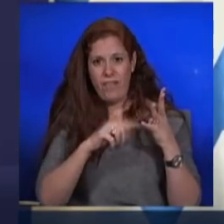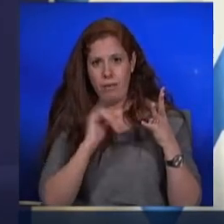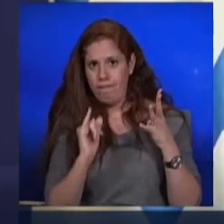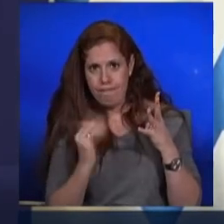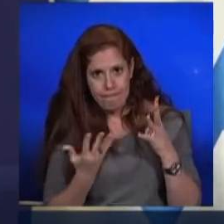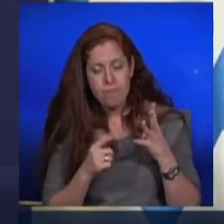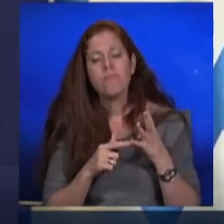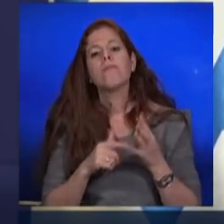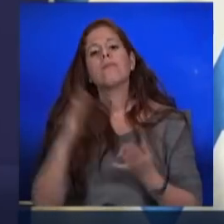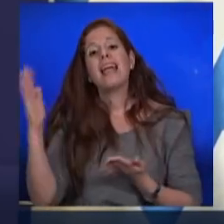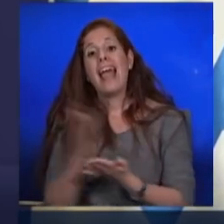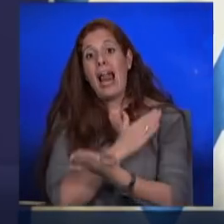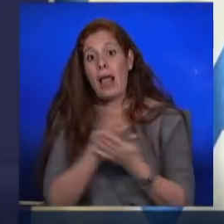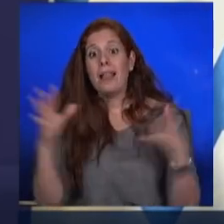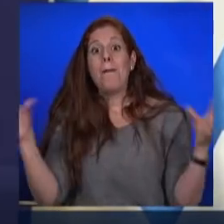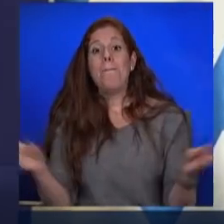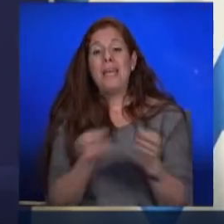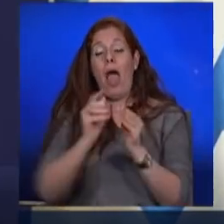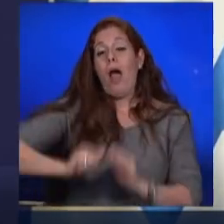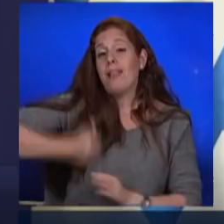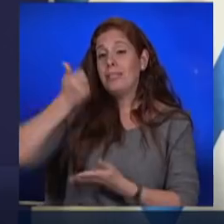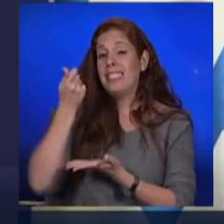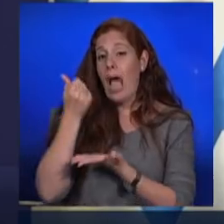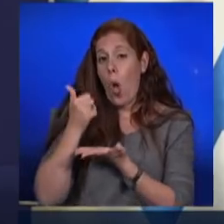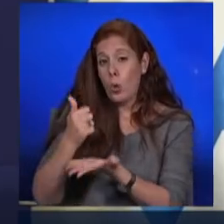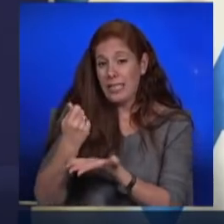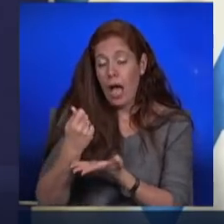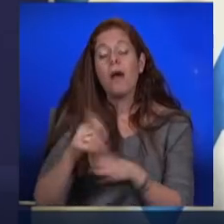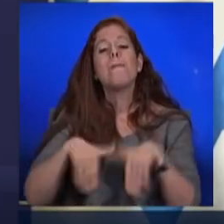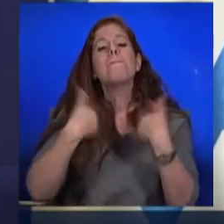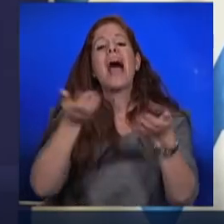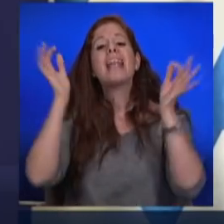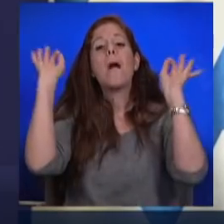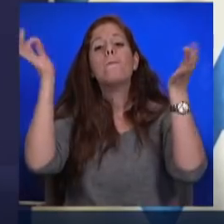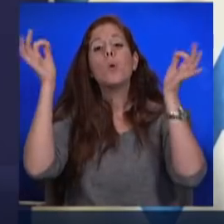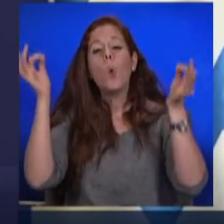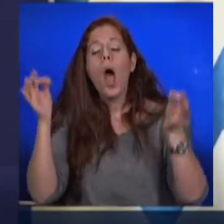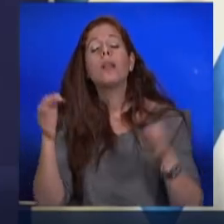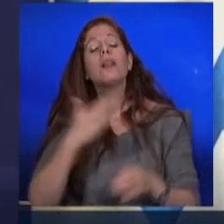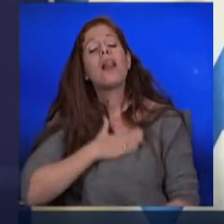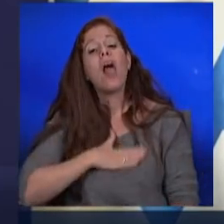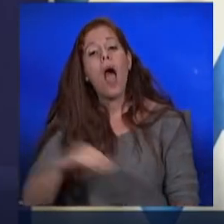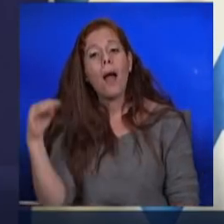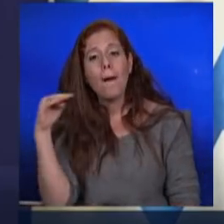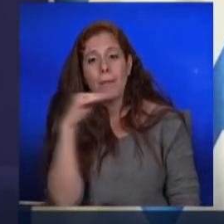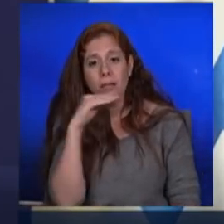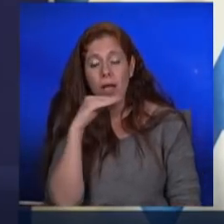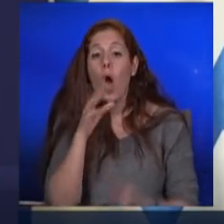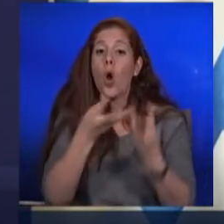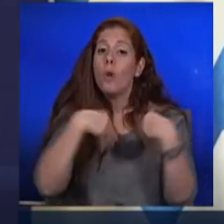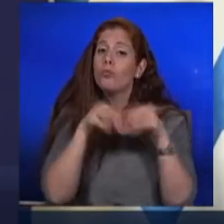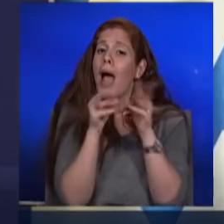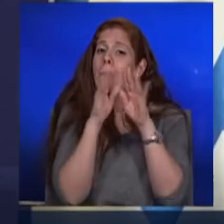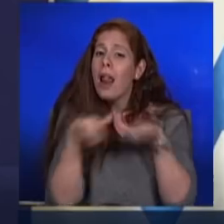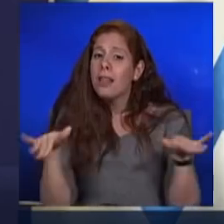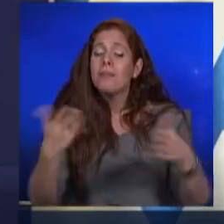החלטתי יחד עם שר האוצר לתת מענק מיוחד לחג הפסח. כל משפחה עם ילדים תקבל